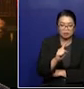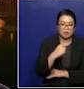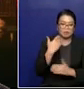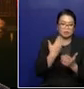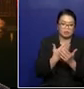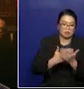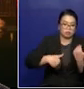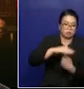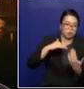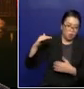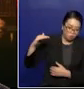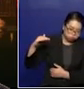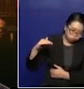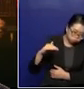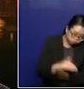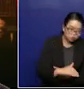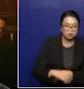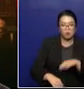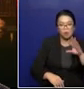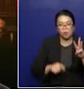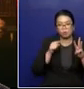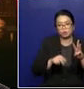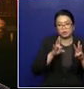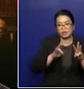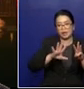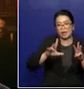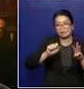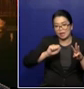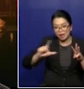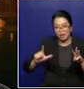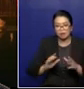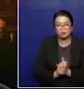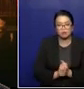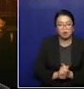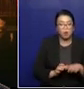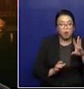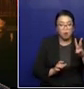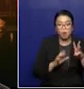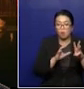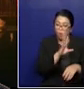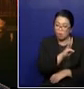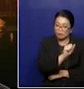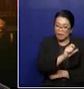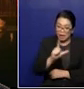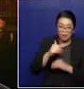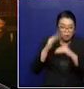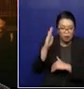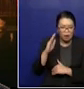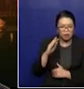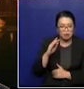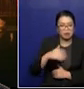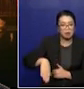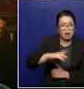งเหลือเพียง 6.75 แสนล้านท่านว่า 600,000 กว่าล้านความหมายคืออะไรพี่น้องประชาชนอาจจะไม่เข้าใจน